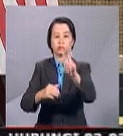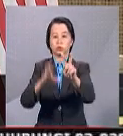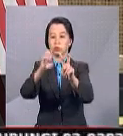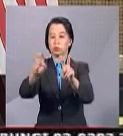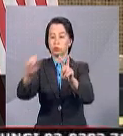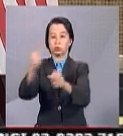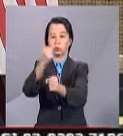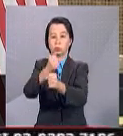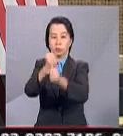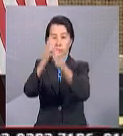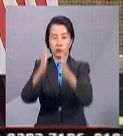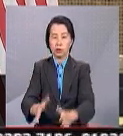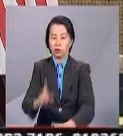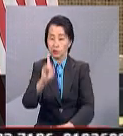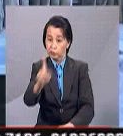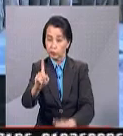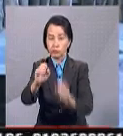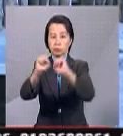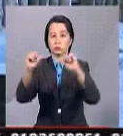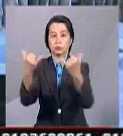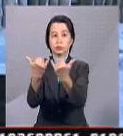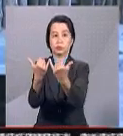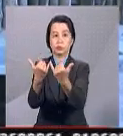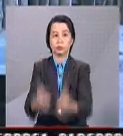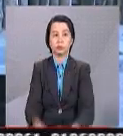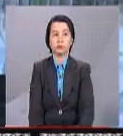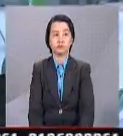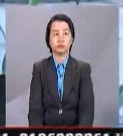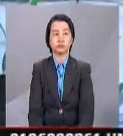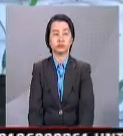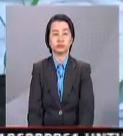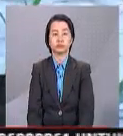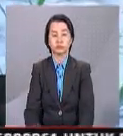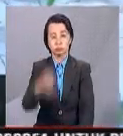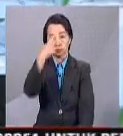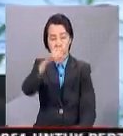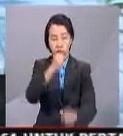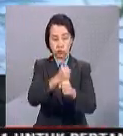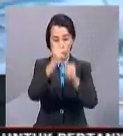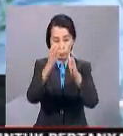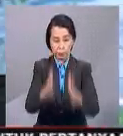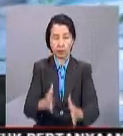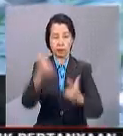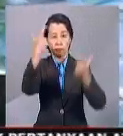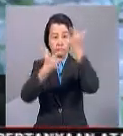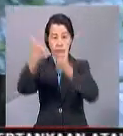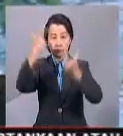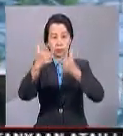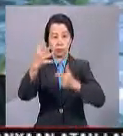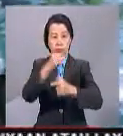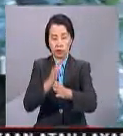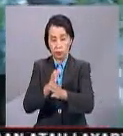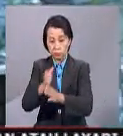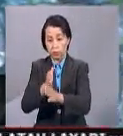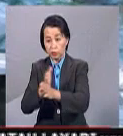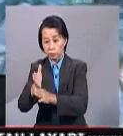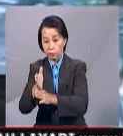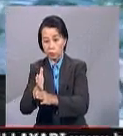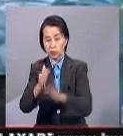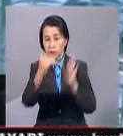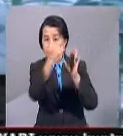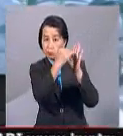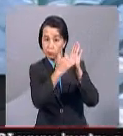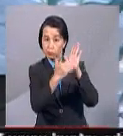bekerja bagi setiap syari'at hai bagi pekerja sektor pelancongan dan sektor-sektor yang